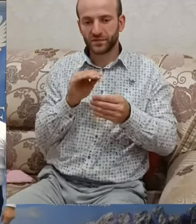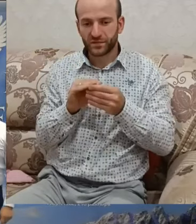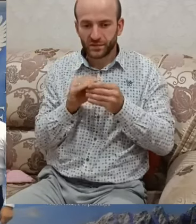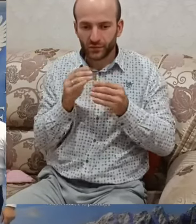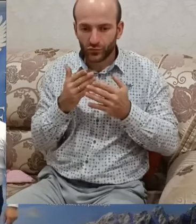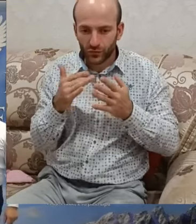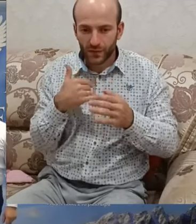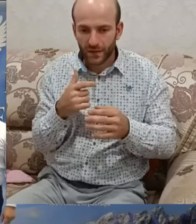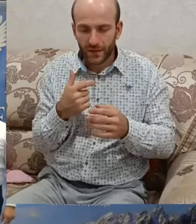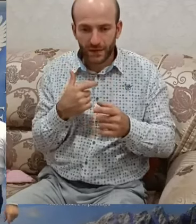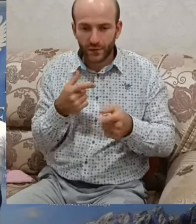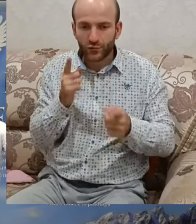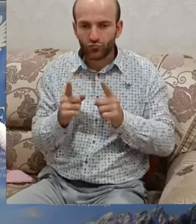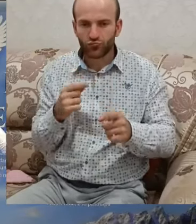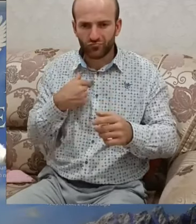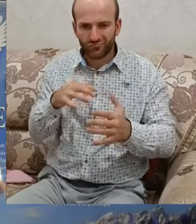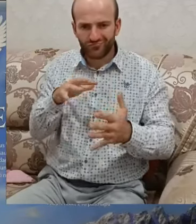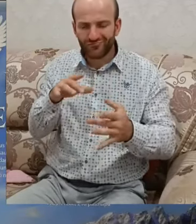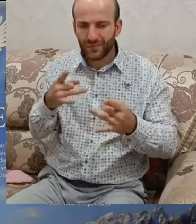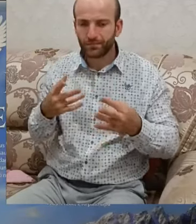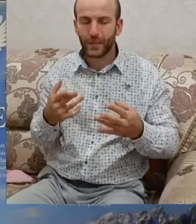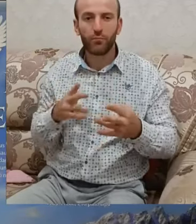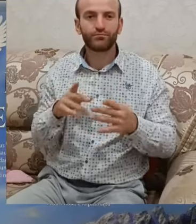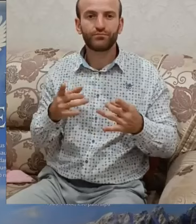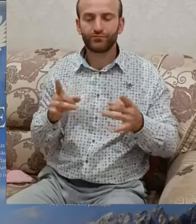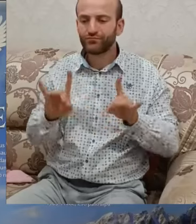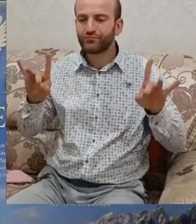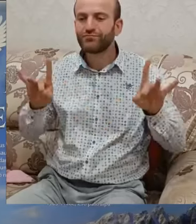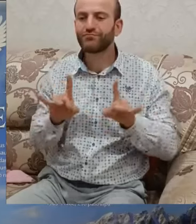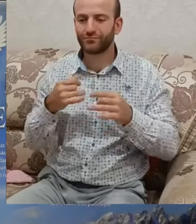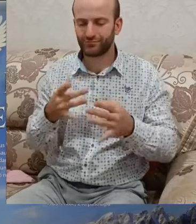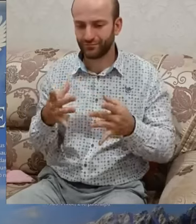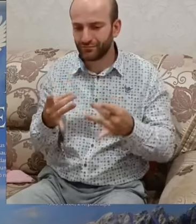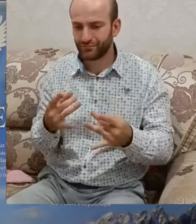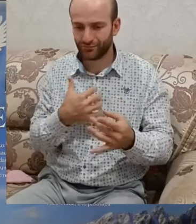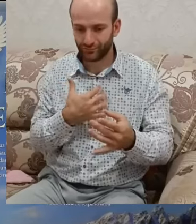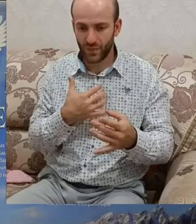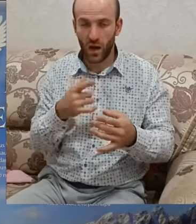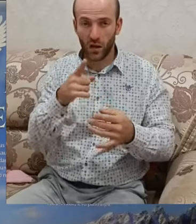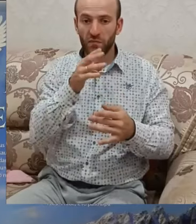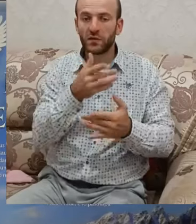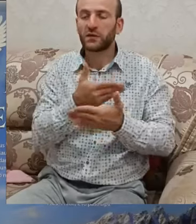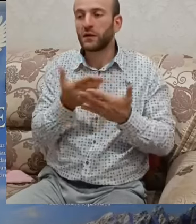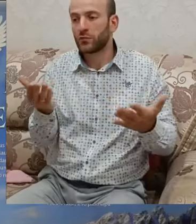остаться в послании. Ar tai nėra baisu? Не страшно ли это?